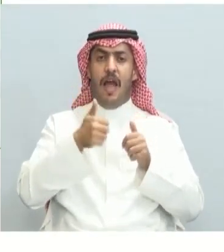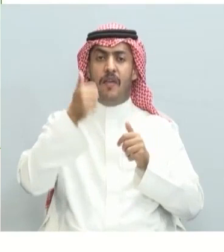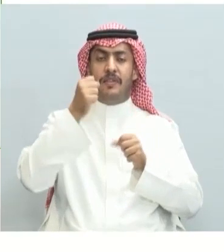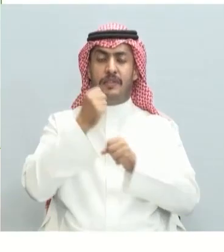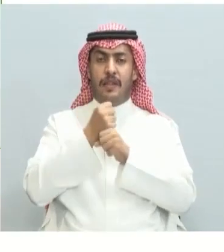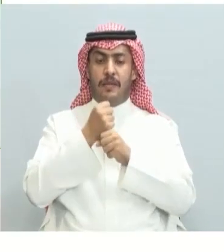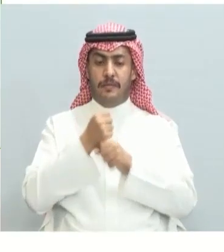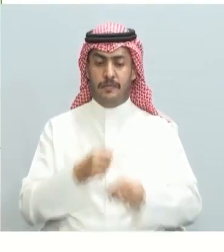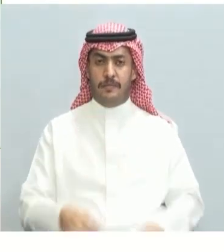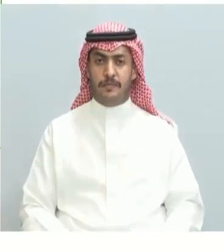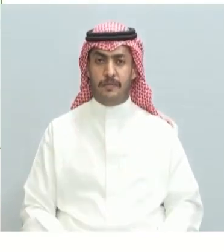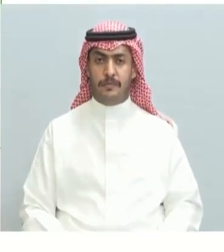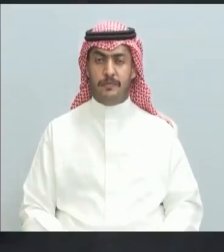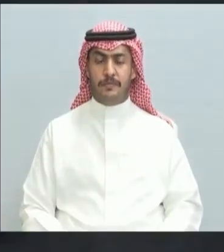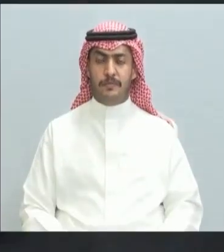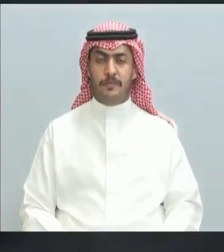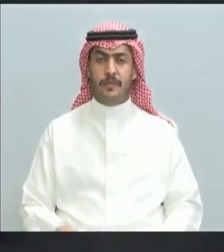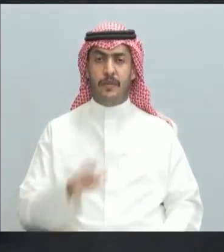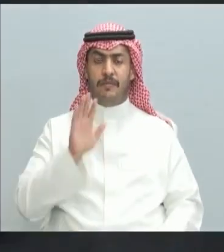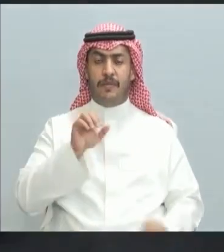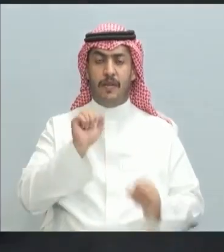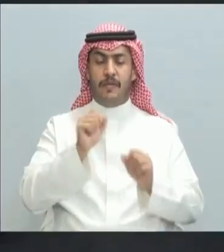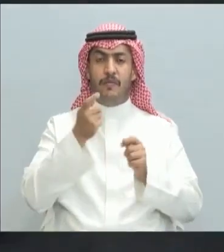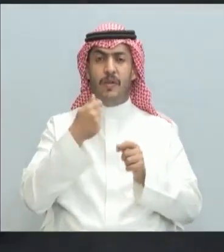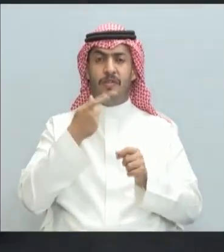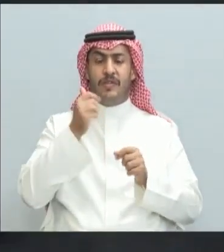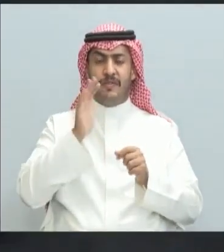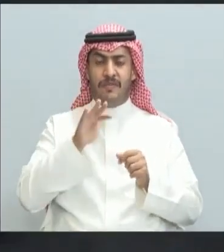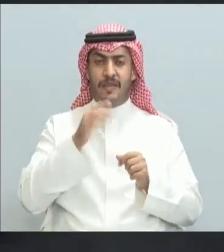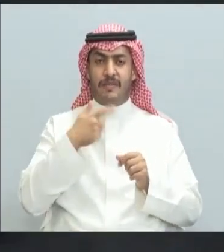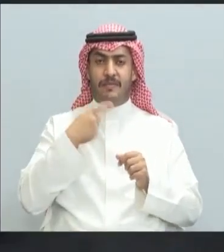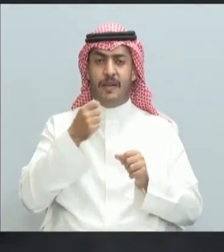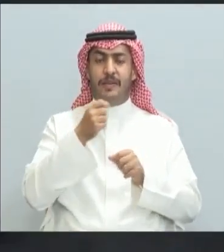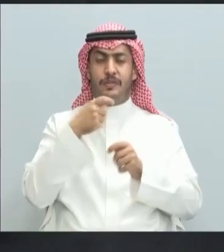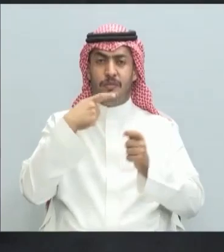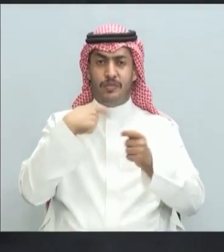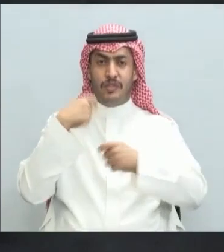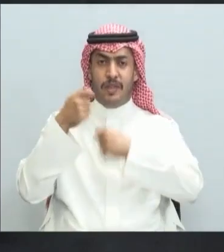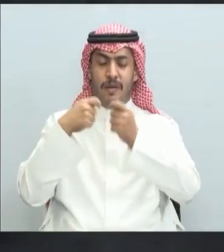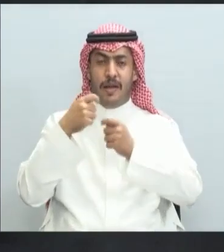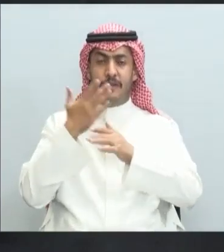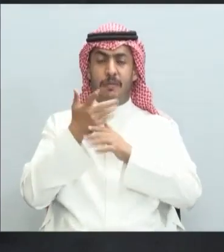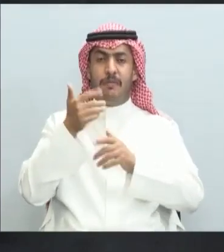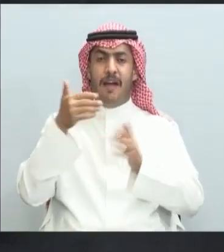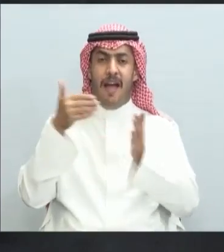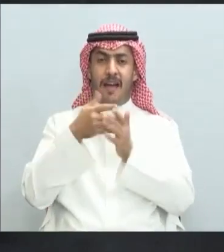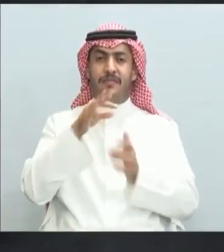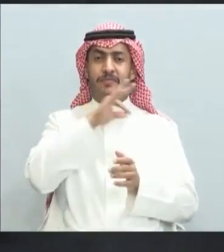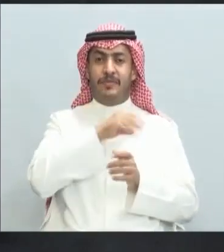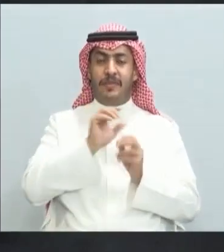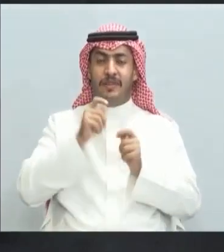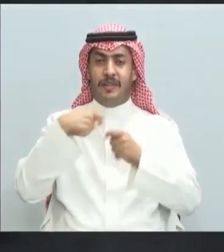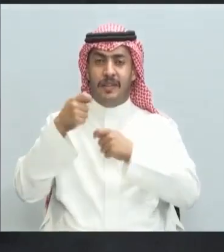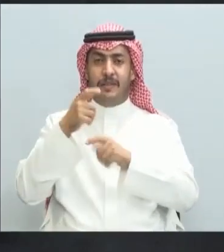الاستخدامات اذا هنا لدي مصادر اموال نريد استثمارها وتحقيق العائد من ورائها من